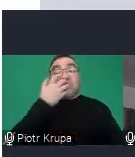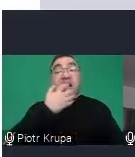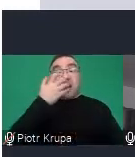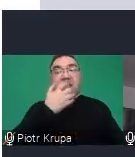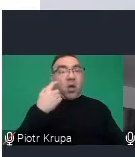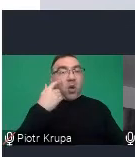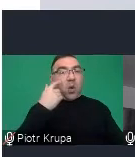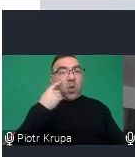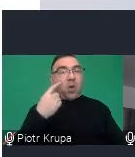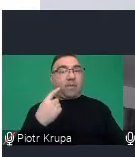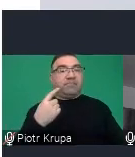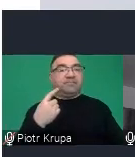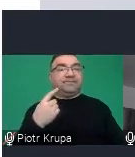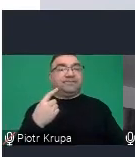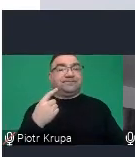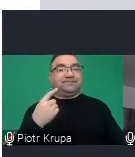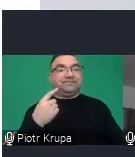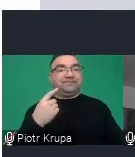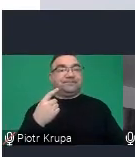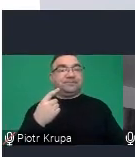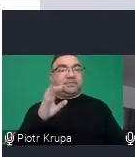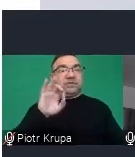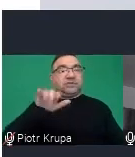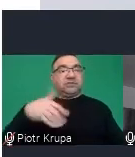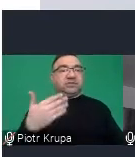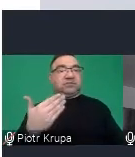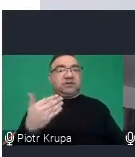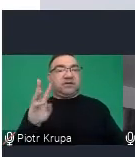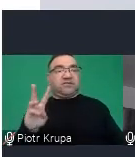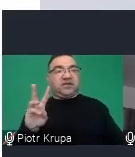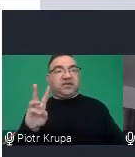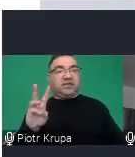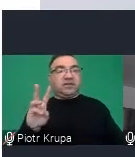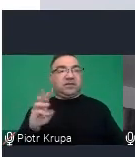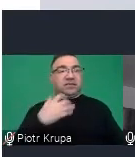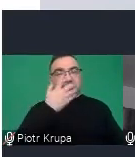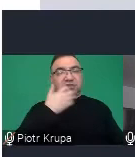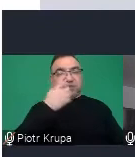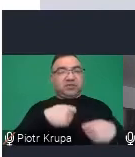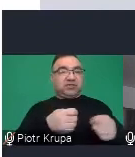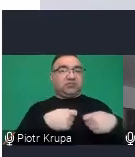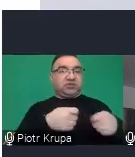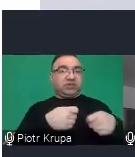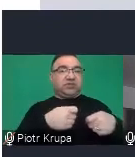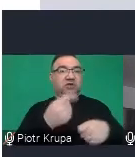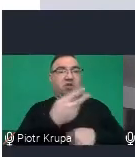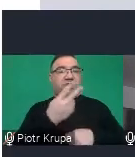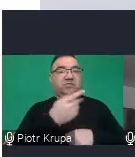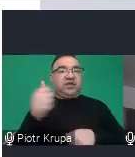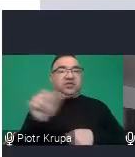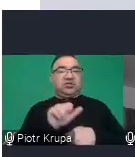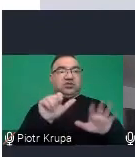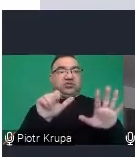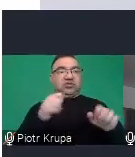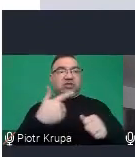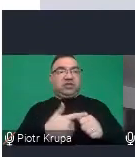poziomie troszeczkę powyżej 0,5 MW. Energia cieplna sprzedana w obydwu przypadkach to jest